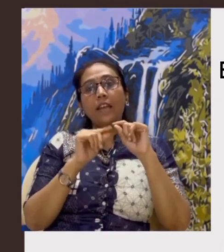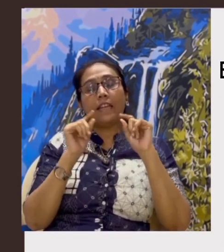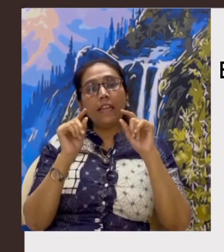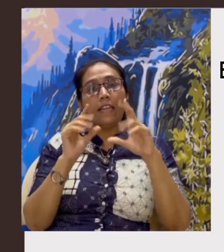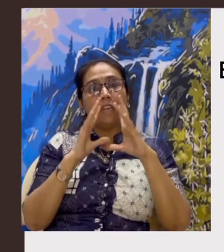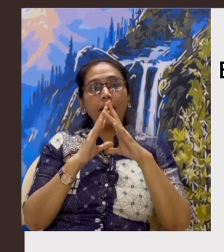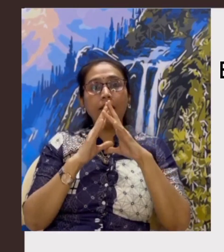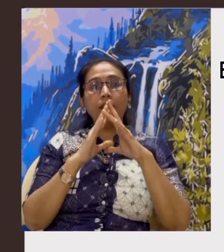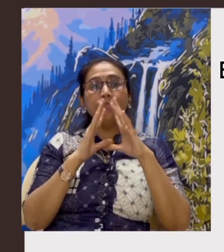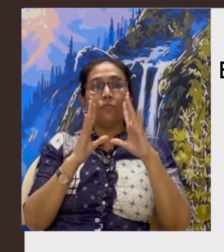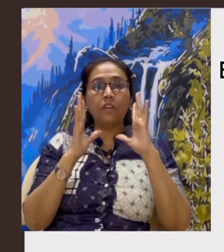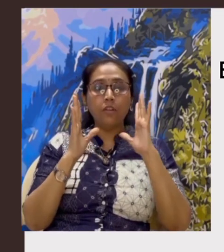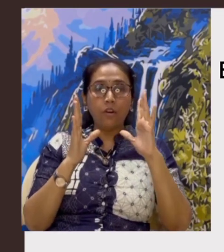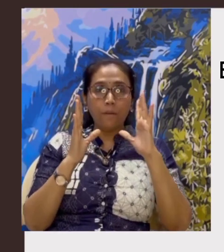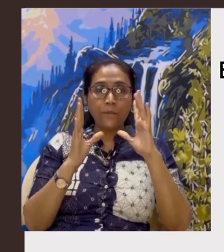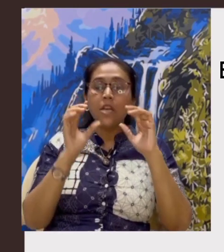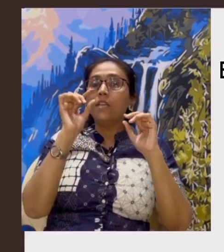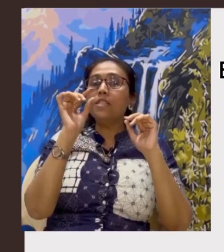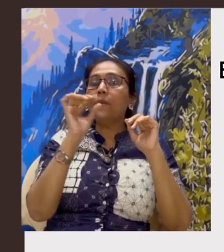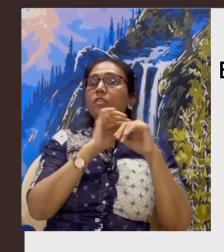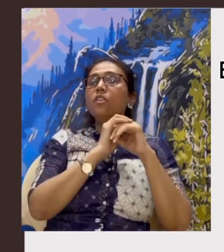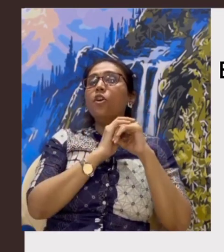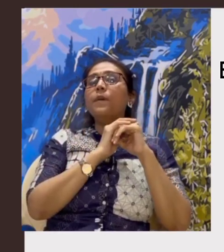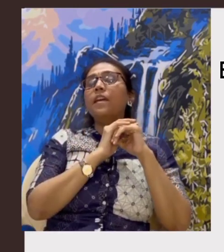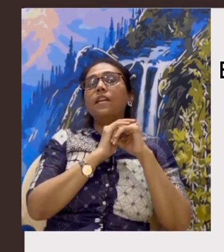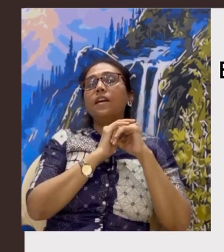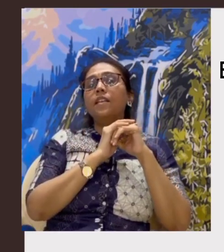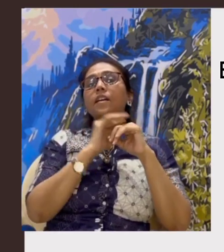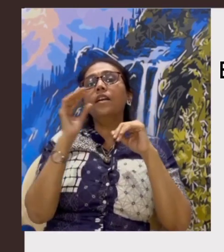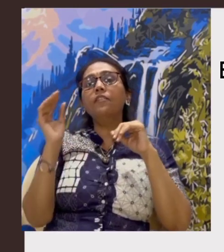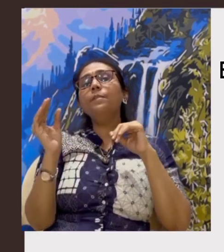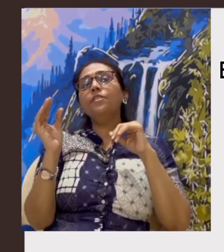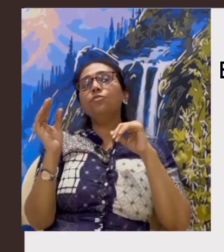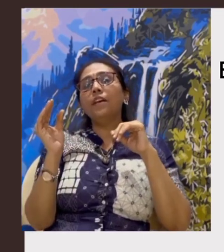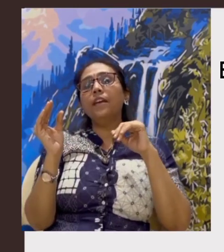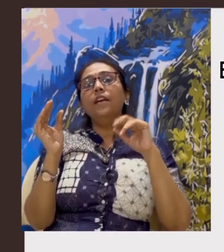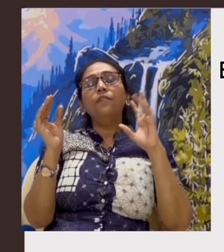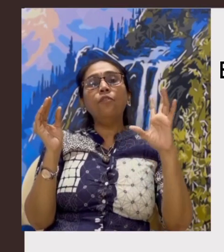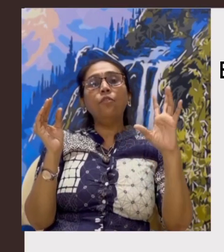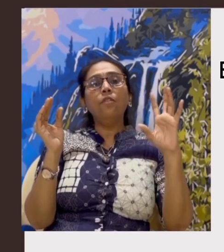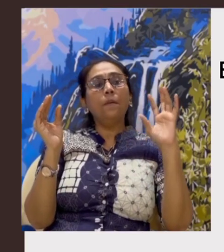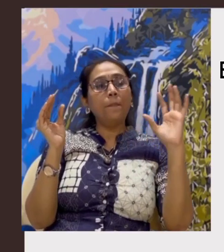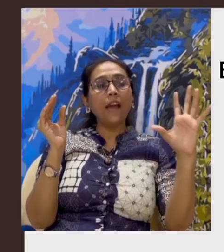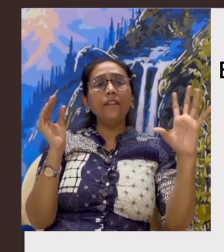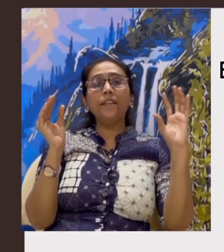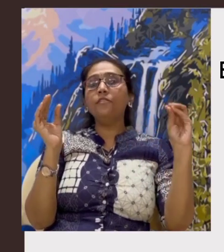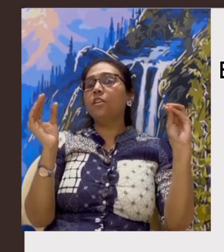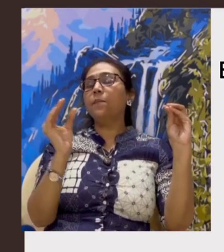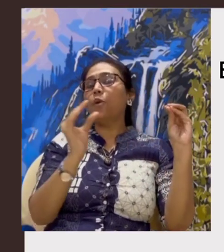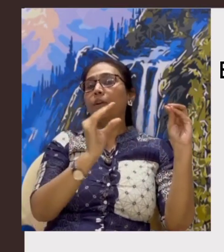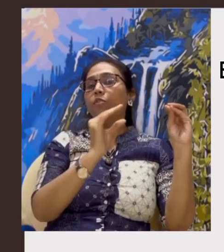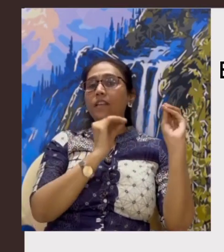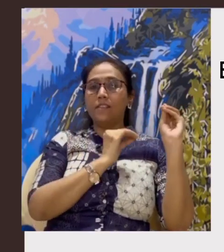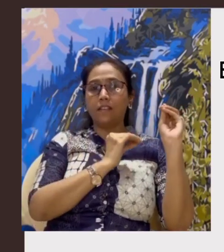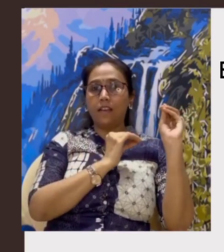एक्ट 1894 का लॉ। इस पर्टिकुलर लॉ में क्या लिखा था कि गवर्नमेंट जो है वो प्राइवेट इंडिविजुअल की